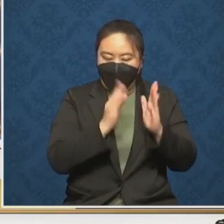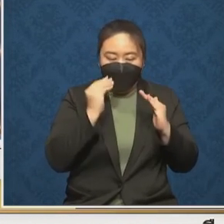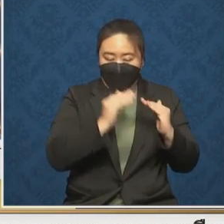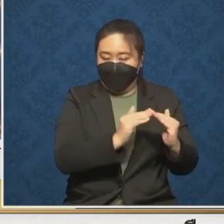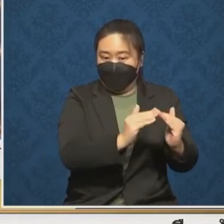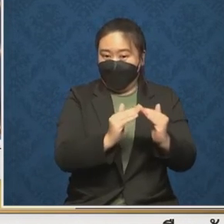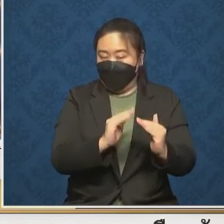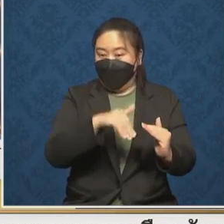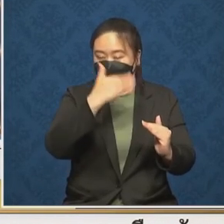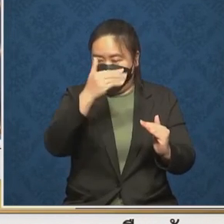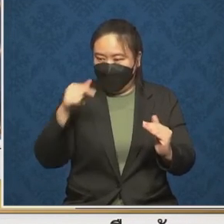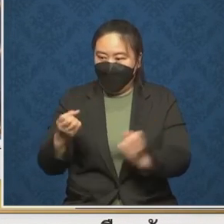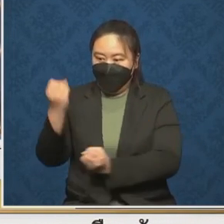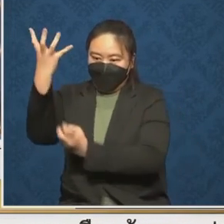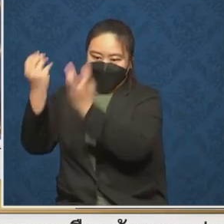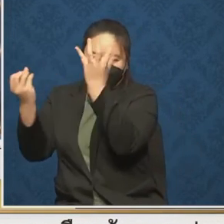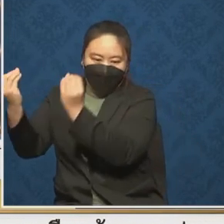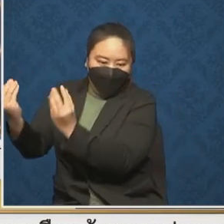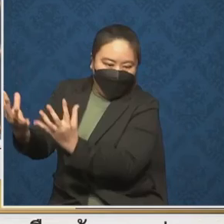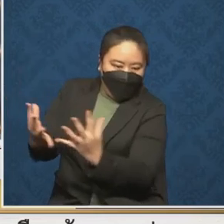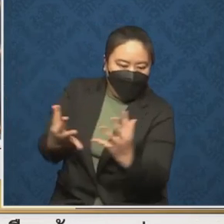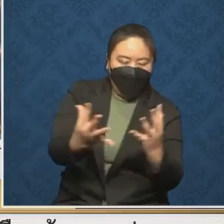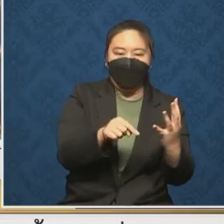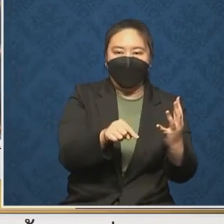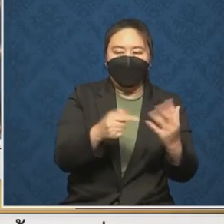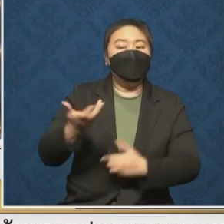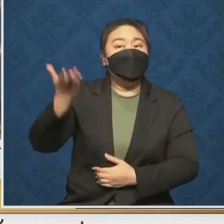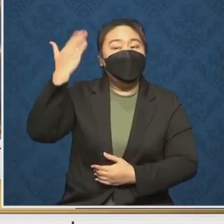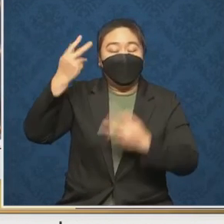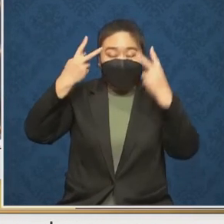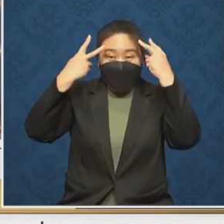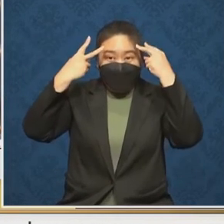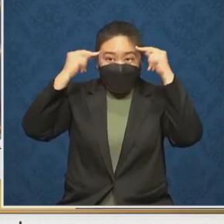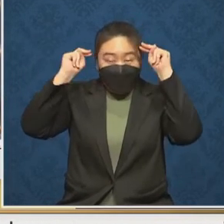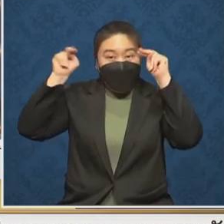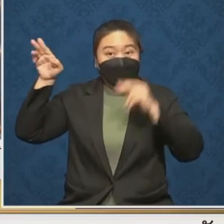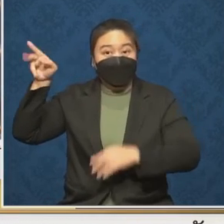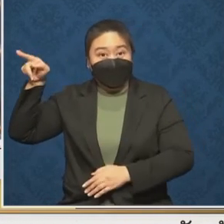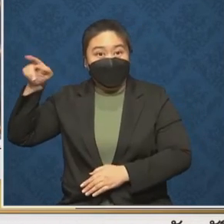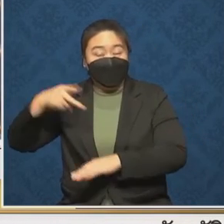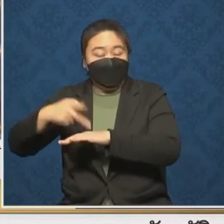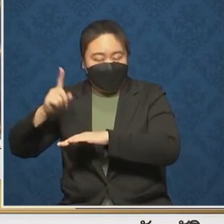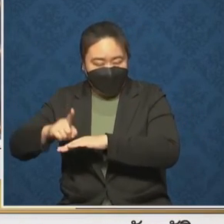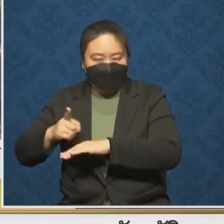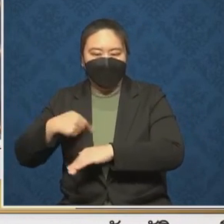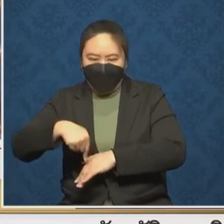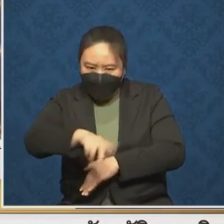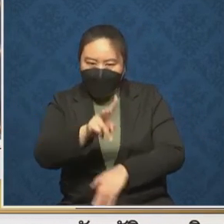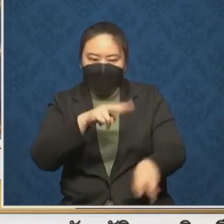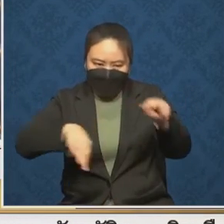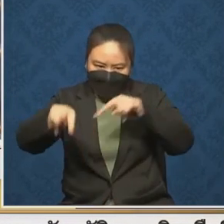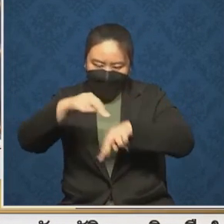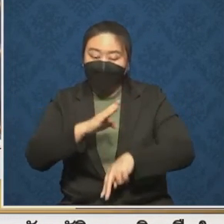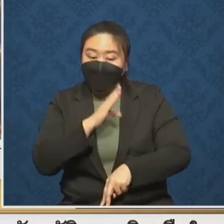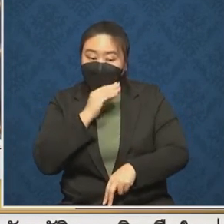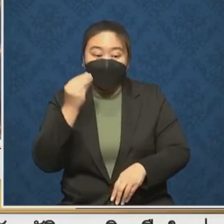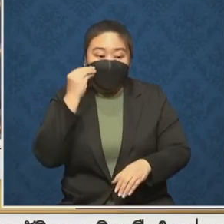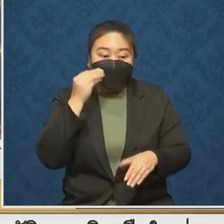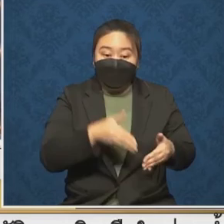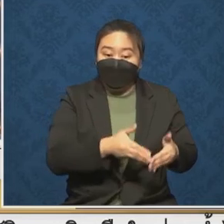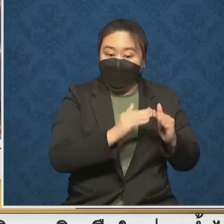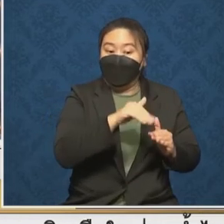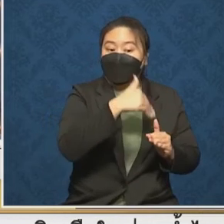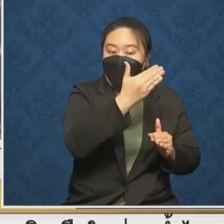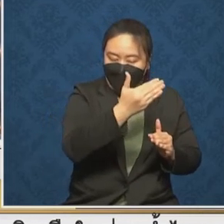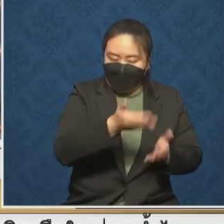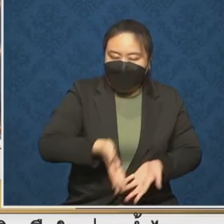็ายกล้ตีก็บอกใหมมะตขอมอไปพิสูตถ้ารัศดรอยู่ก่อนก็ให้รศดรไปถ้าอยู่ก่อน